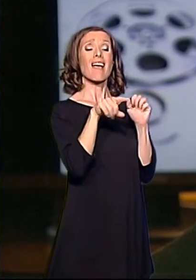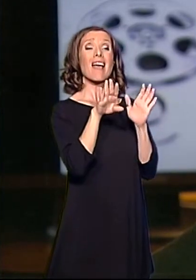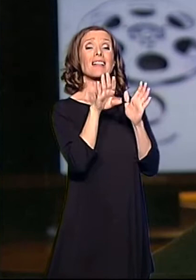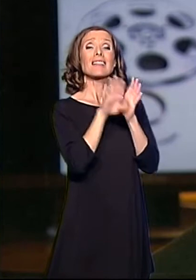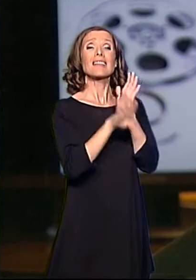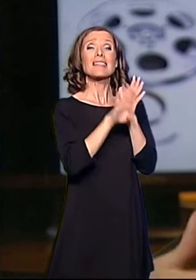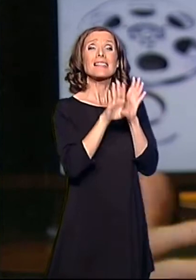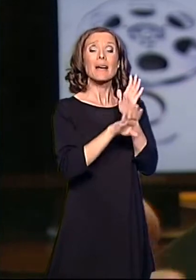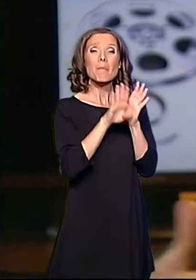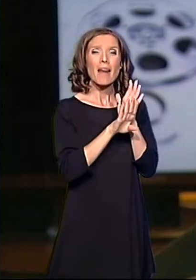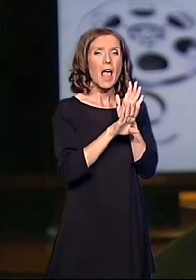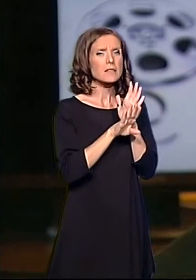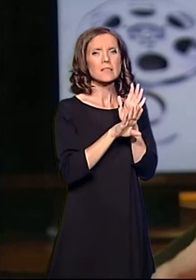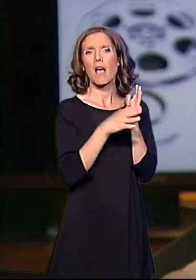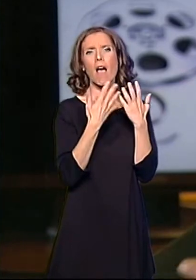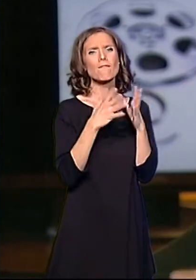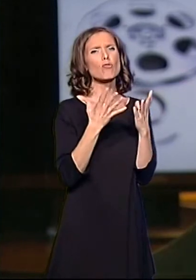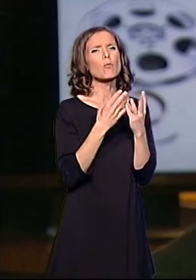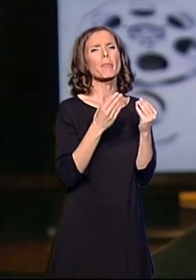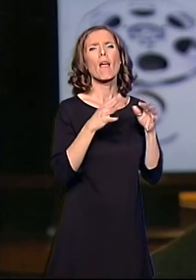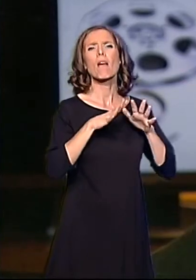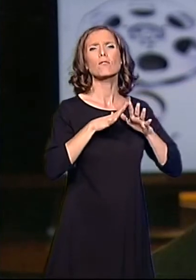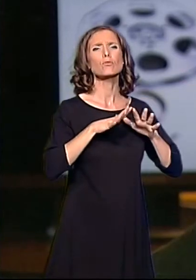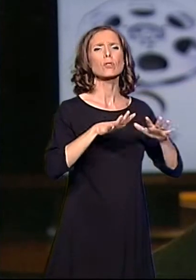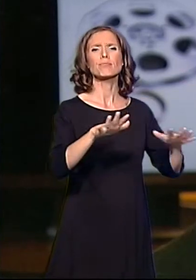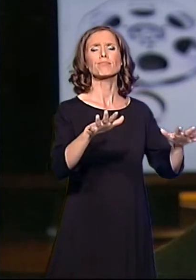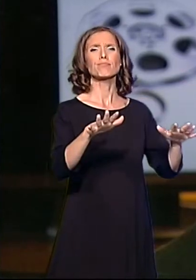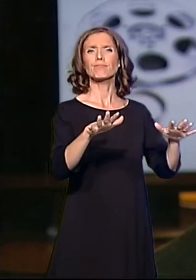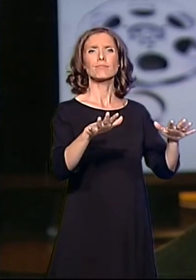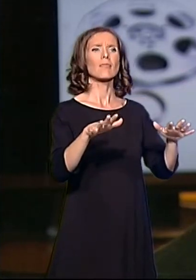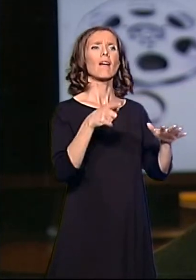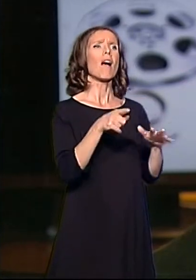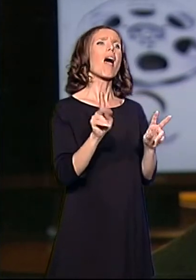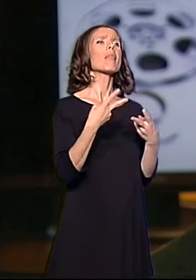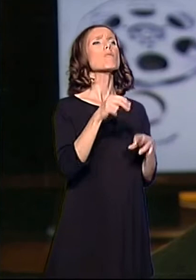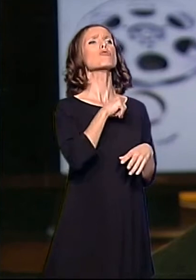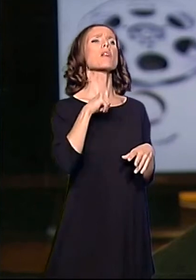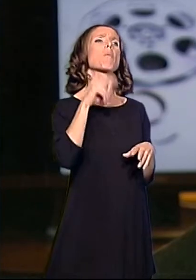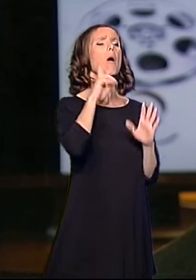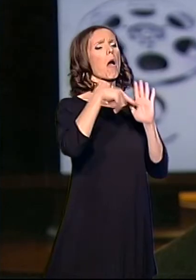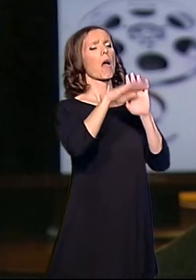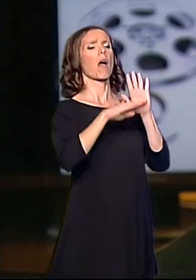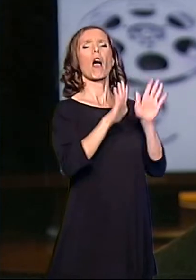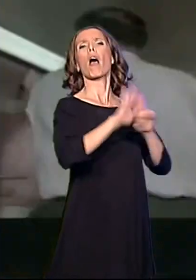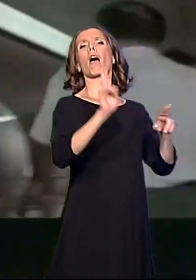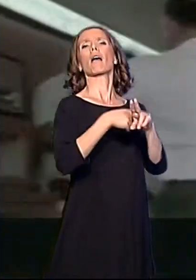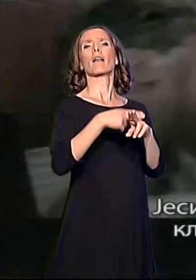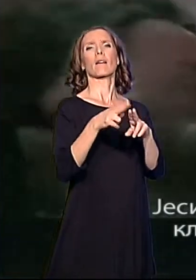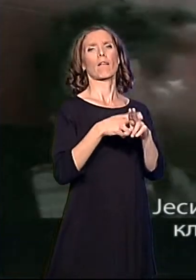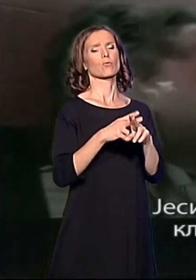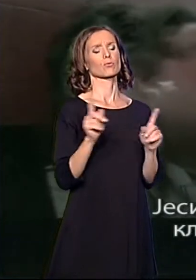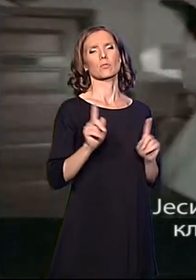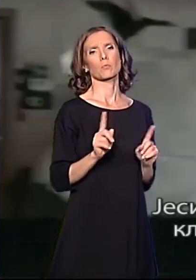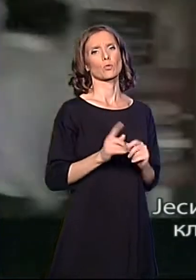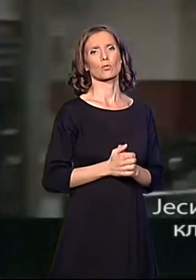diskriminacija previše duboka i previše rasprostranjena da bi pravda to jednostavno mogla da eliminiše. Did you